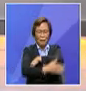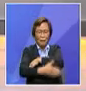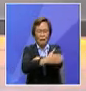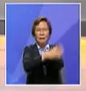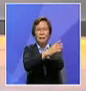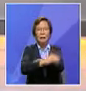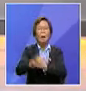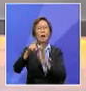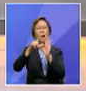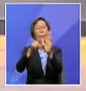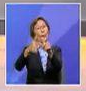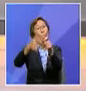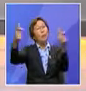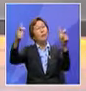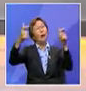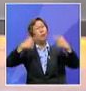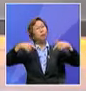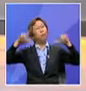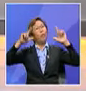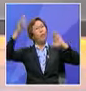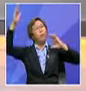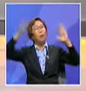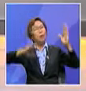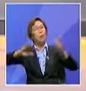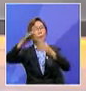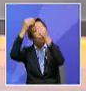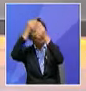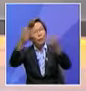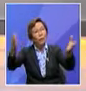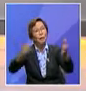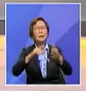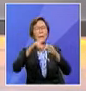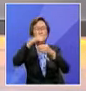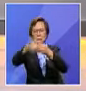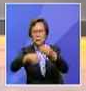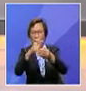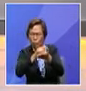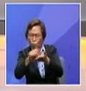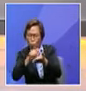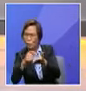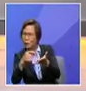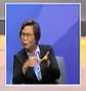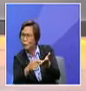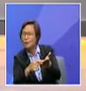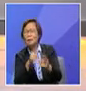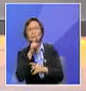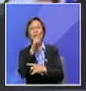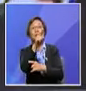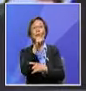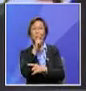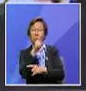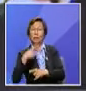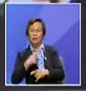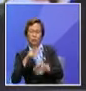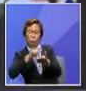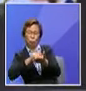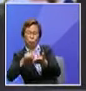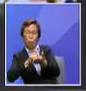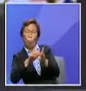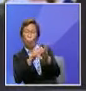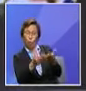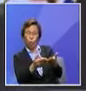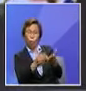lambang-lambang kebesaran negara. Apa yang boleh dikongsikan tentang penulisan buku ini, Datuk? Sebenarnya kita terbitkan buku ini